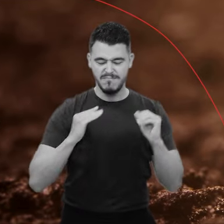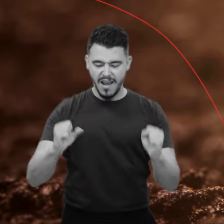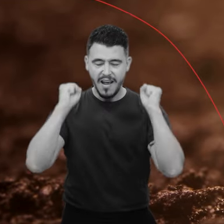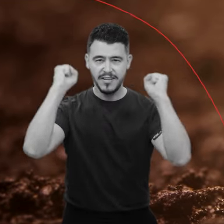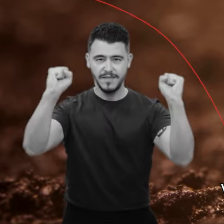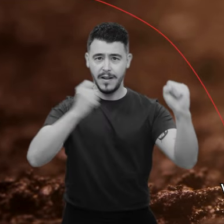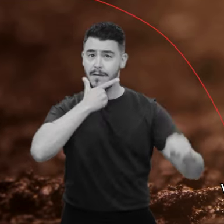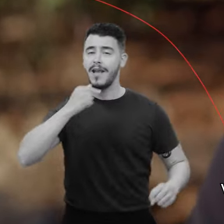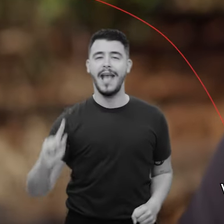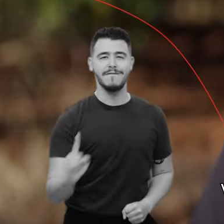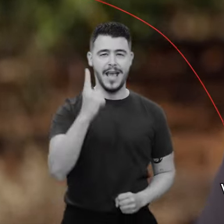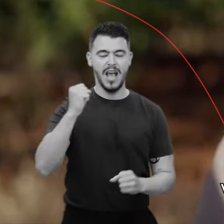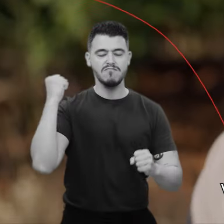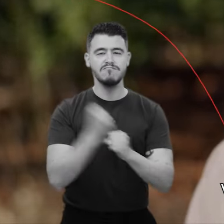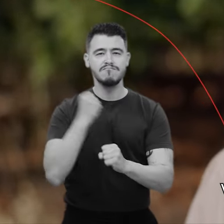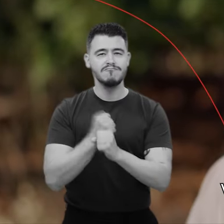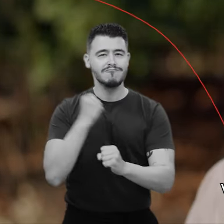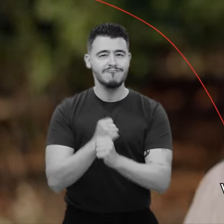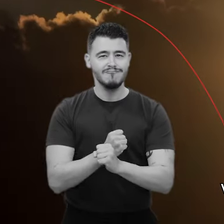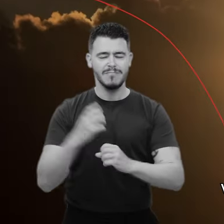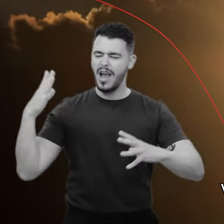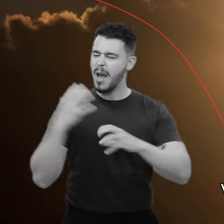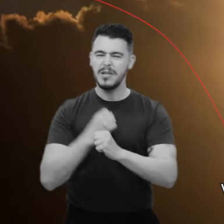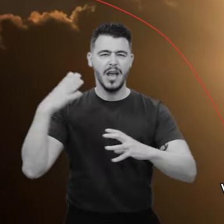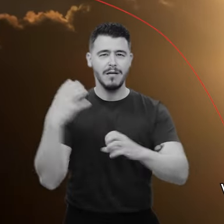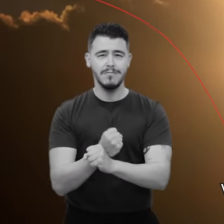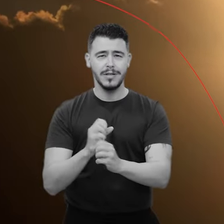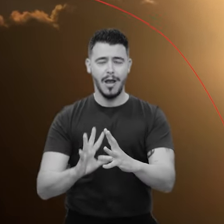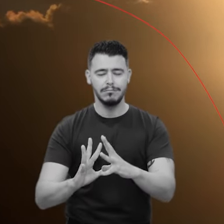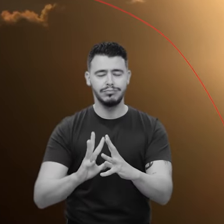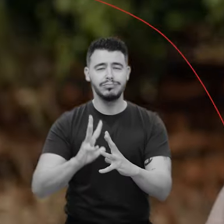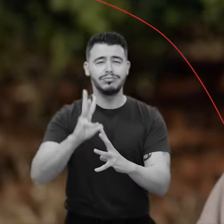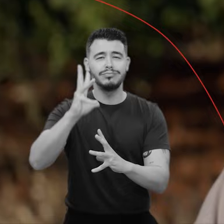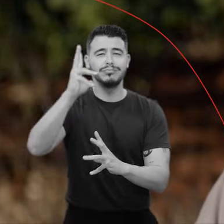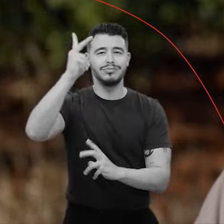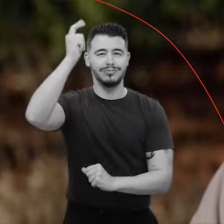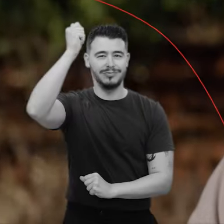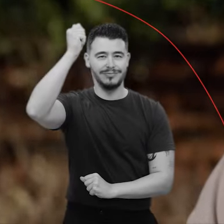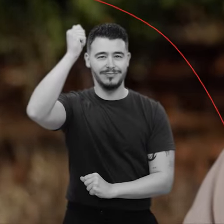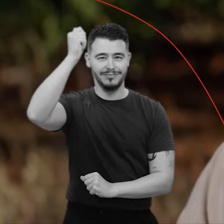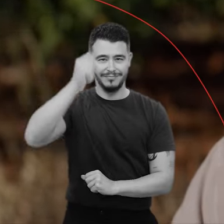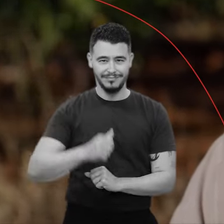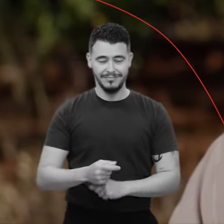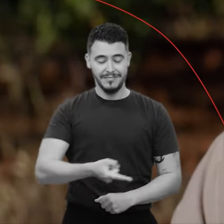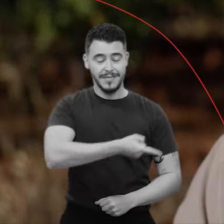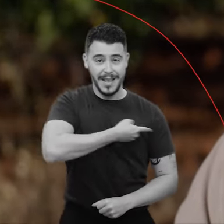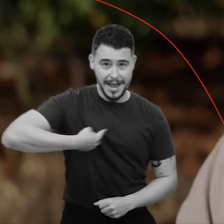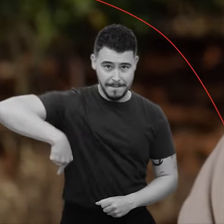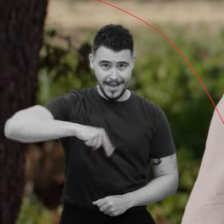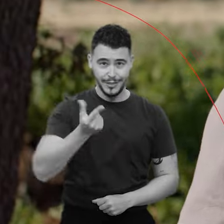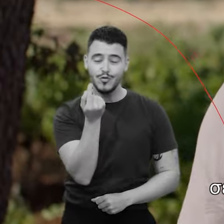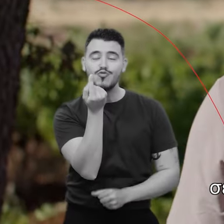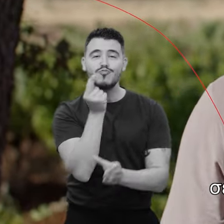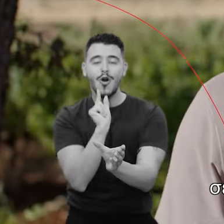ευκαιρίες ώστε να προκόψουν να πετύχουν να ανθίσουν εμείς βάλαμε το